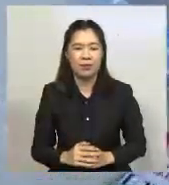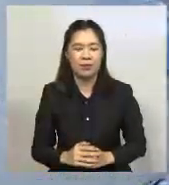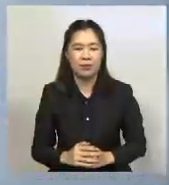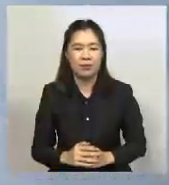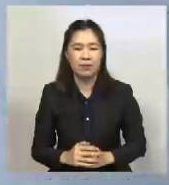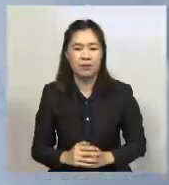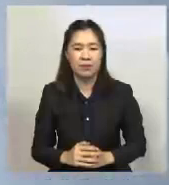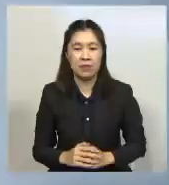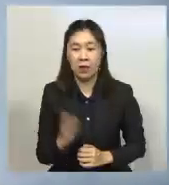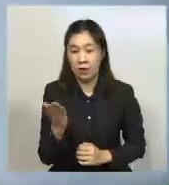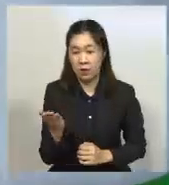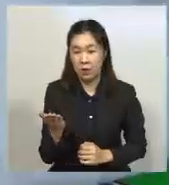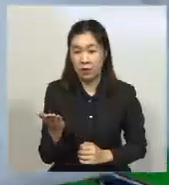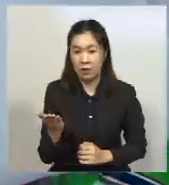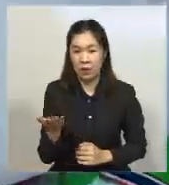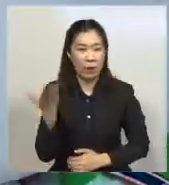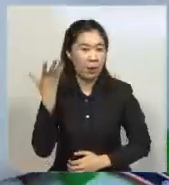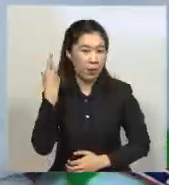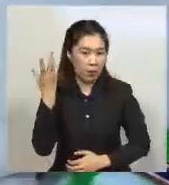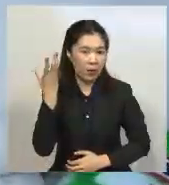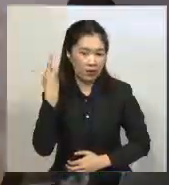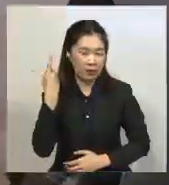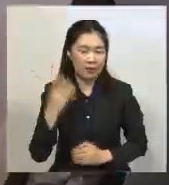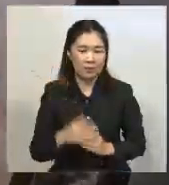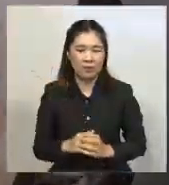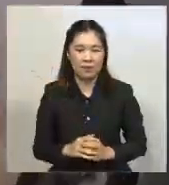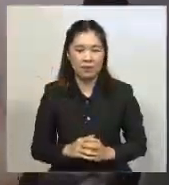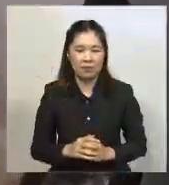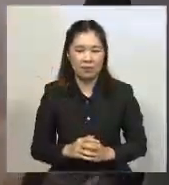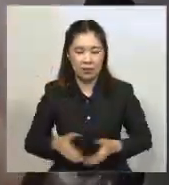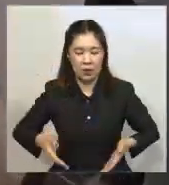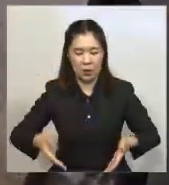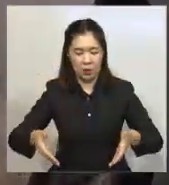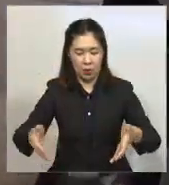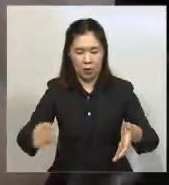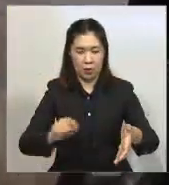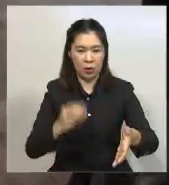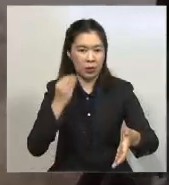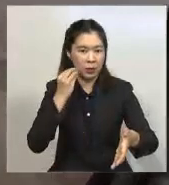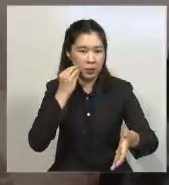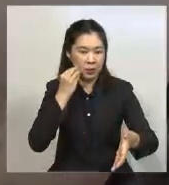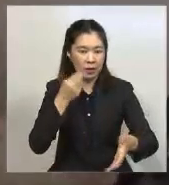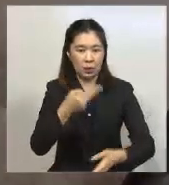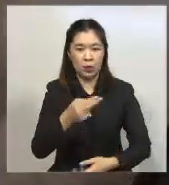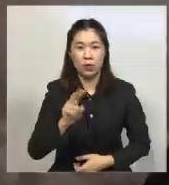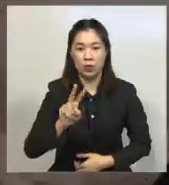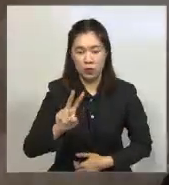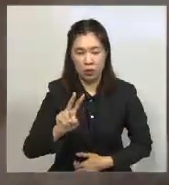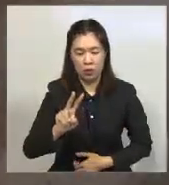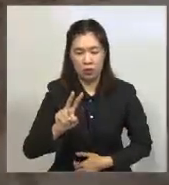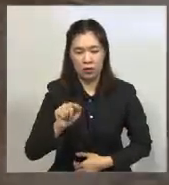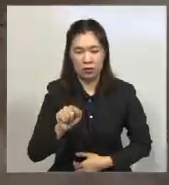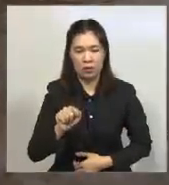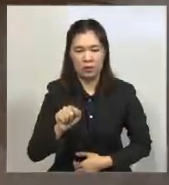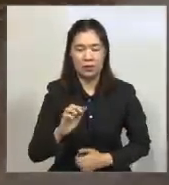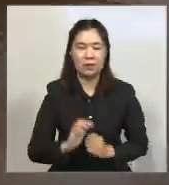ให้คุณผู้ชมกลับไปดูภาพของเมื่อวานนี้หน่อยนะคะเมื่อวานนี้ถนนลาดยางที่อยู่ในหมู่2ตำบลทับพึ่งอำเภอศรีสำโร